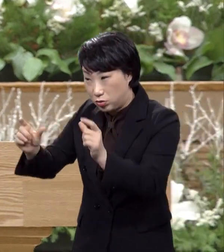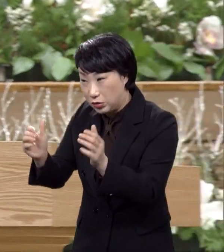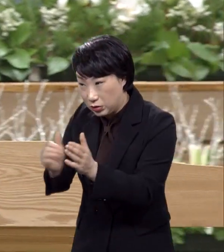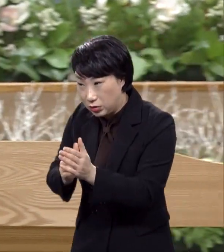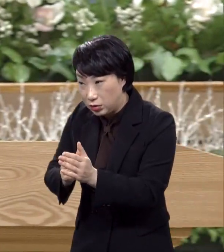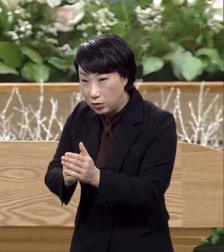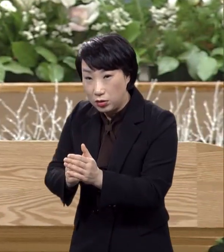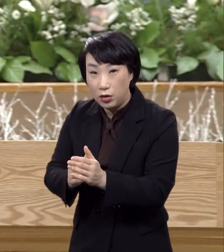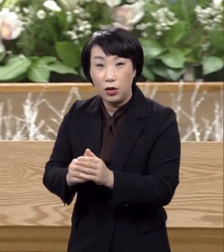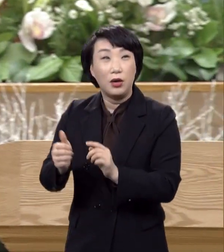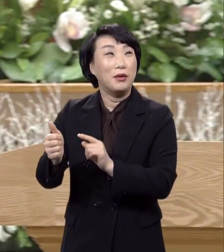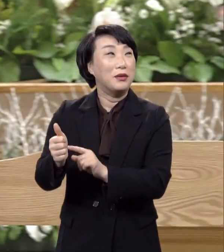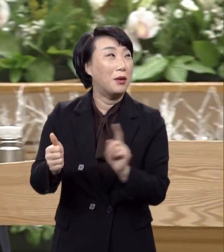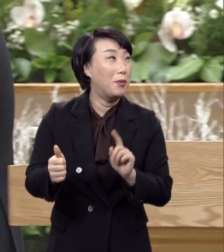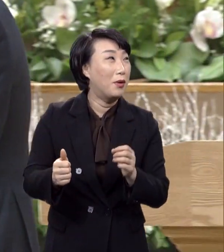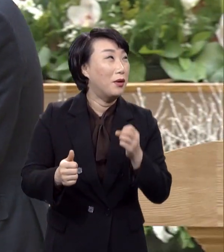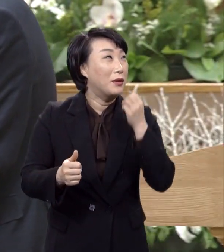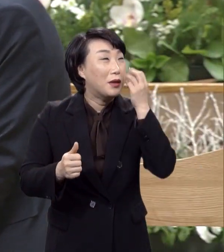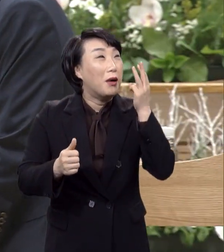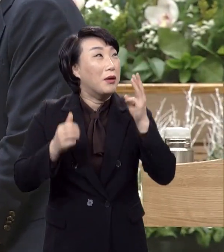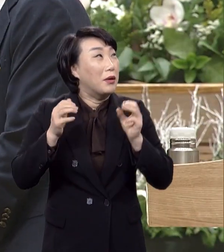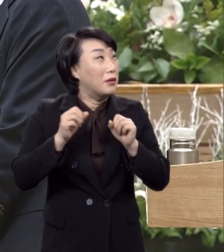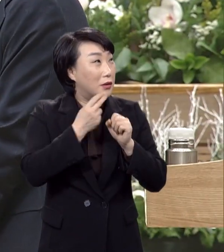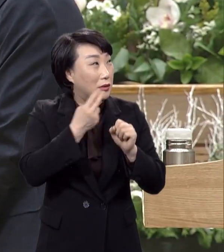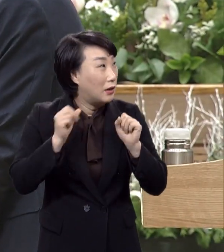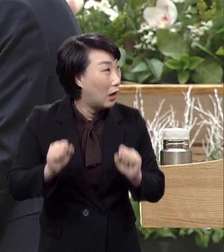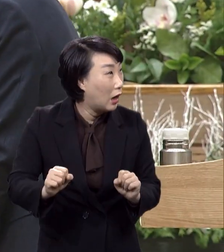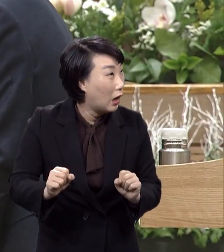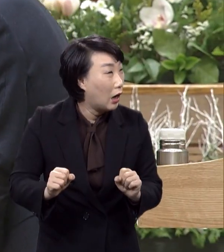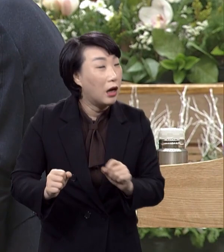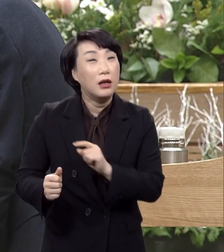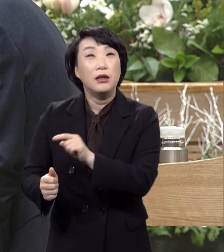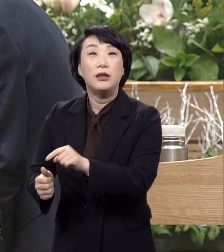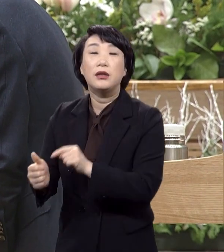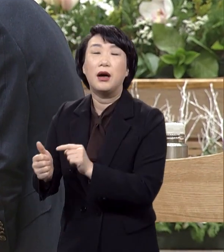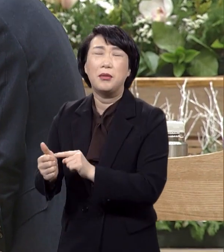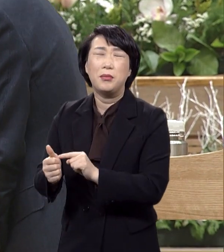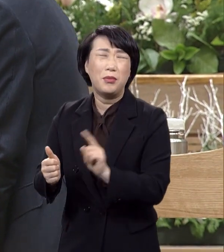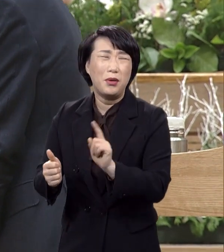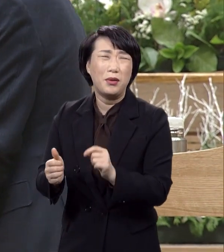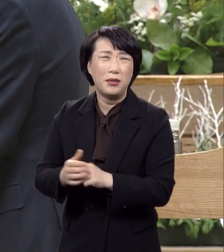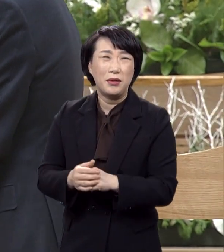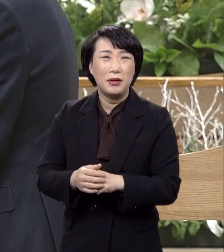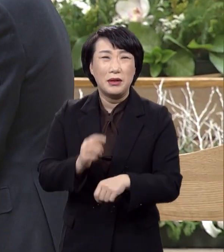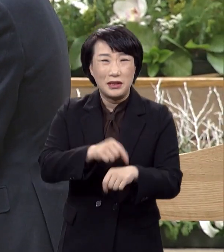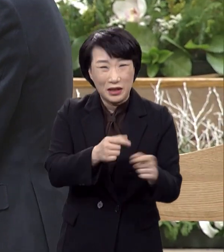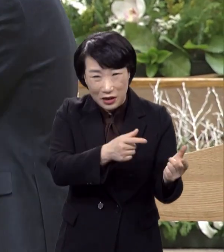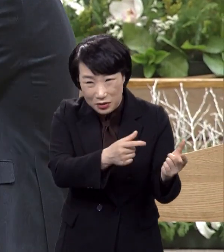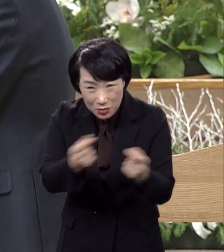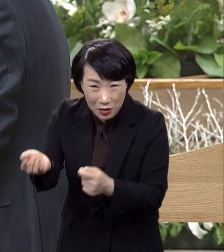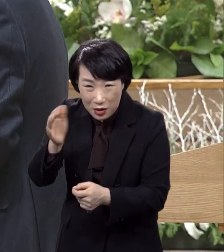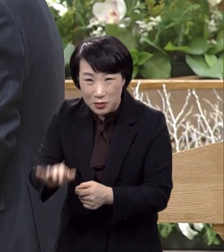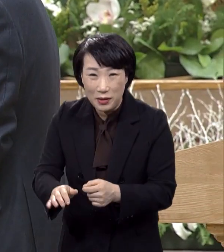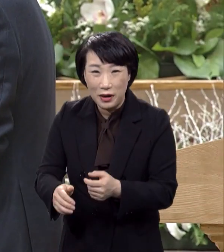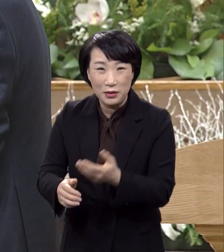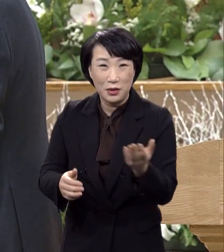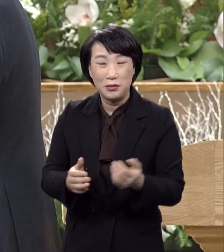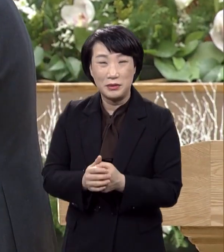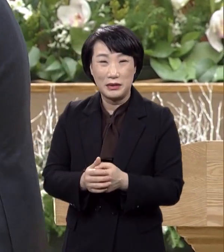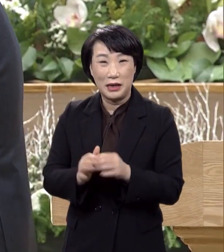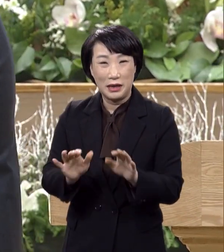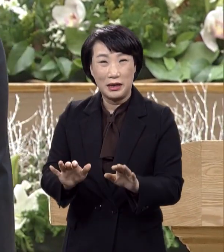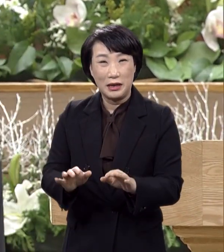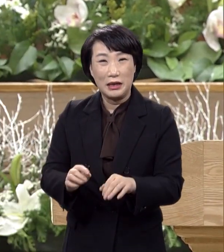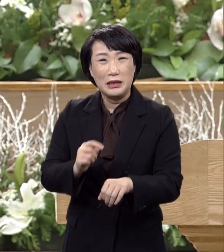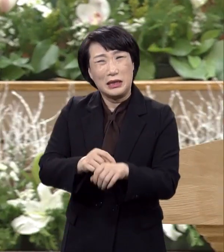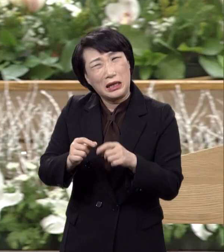그럼 이 석 달이라는 시간이 얼마나 똑같은 속도로 석 달을 산다면 세월이